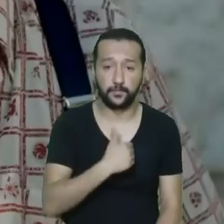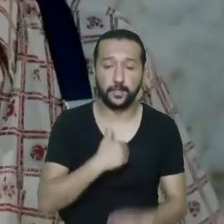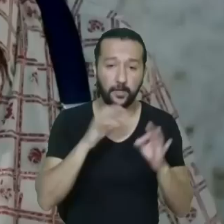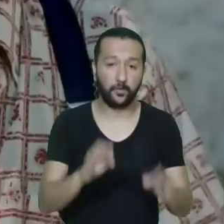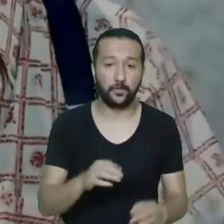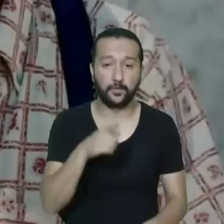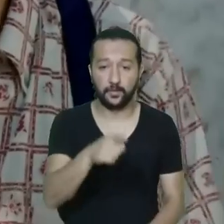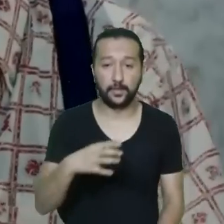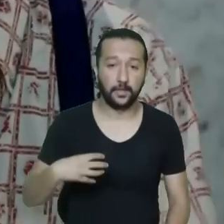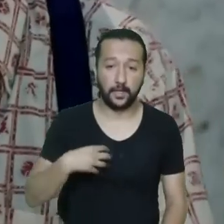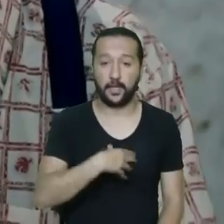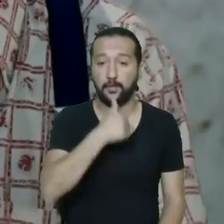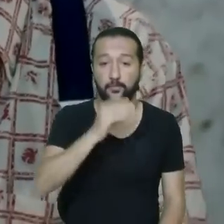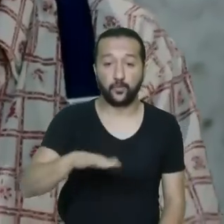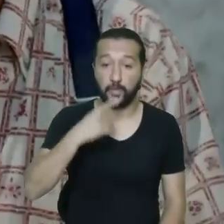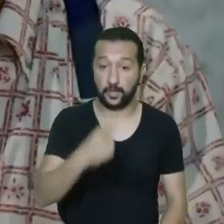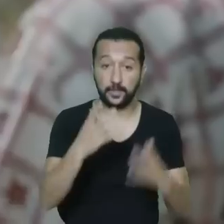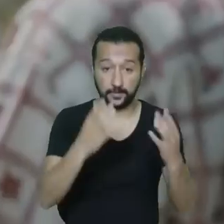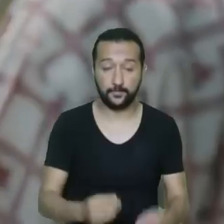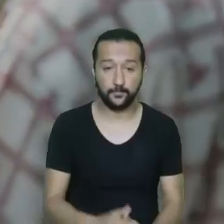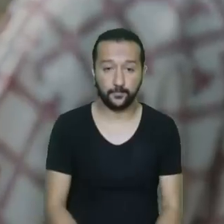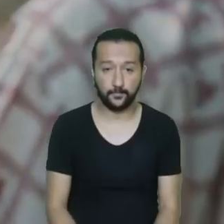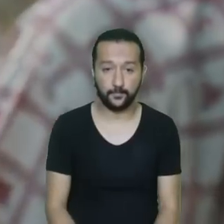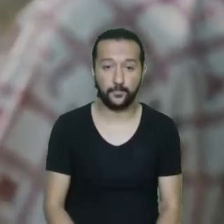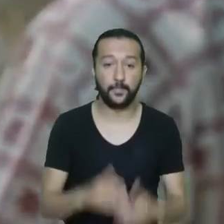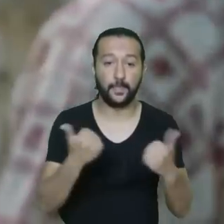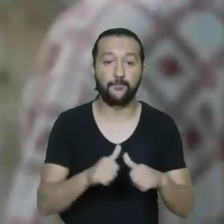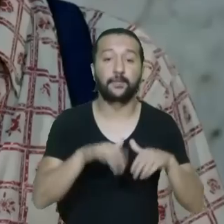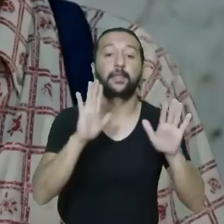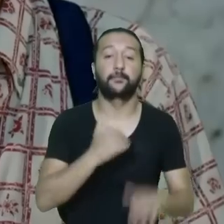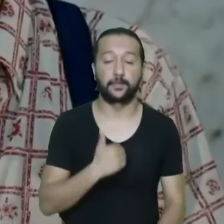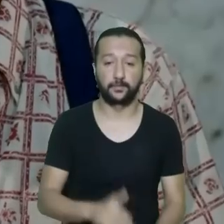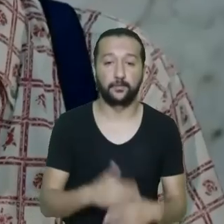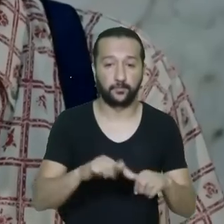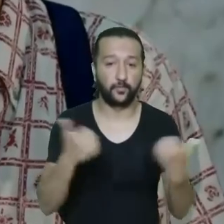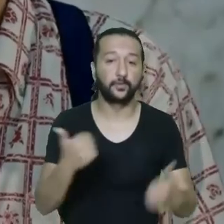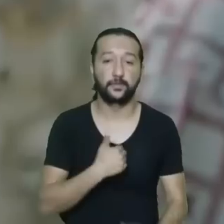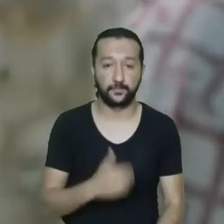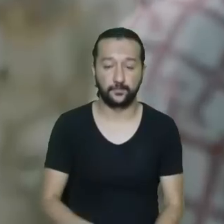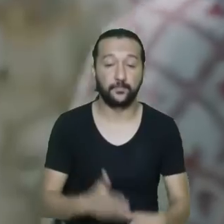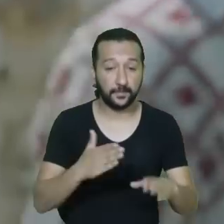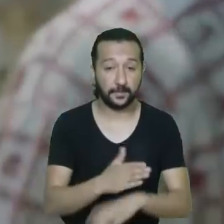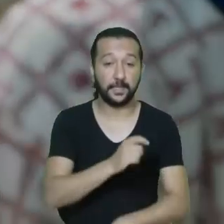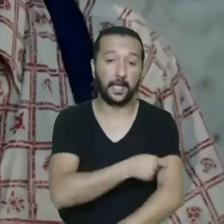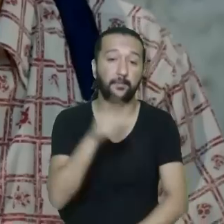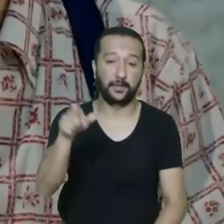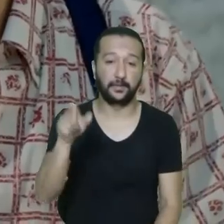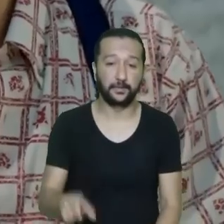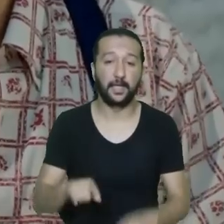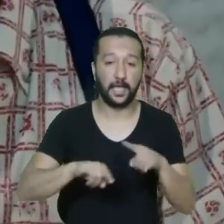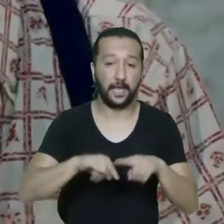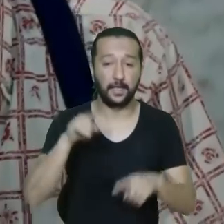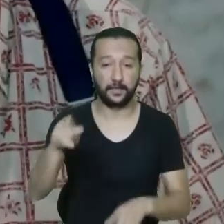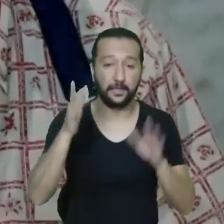öyle yani anne bebe falan, çoluk çocuk falan dediysem de. Evli değilim. Boşandın. Zaten Almandı.